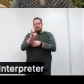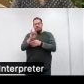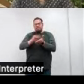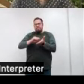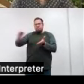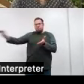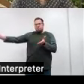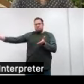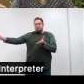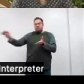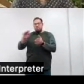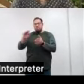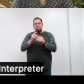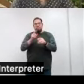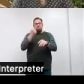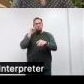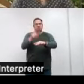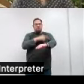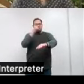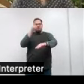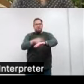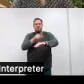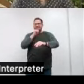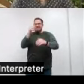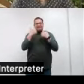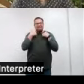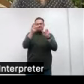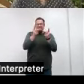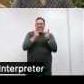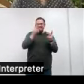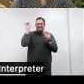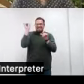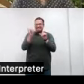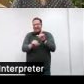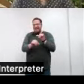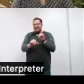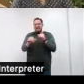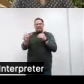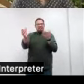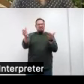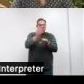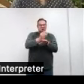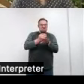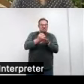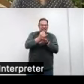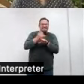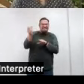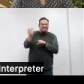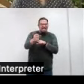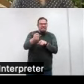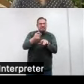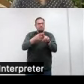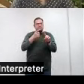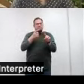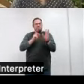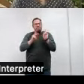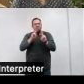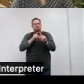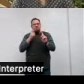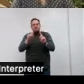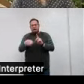إنها قناة بالذرية الشهيرة وكما ترى أنا لا أطالب بأي شيء لا داعي لا أدعي أي ماركات للصور أنا أستخدم هذه الصور